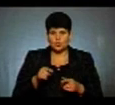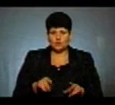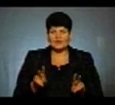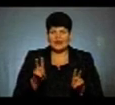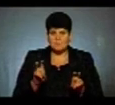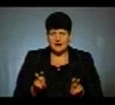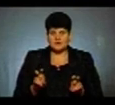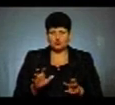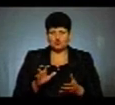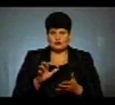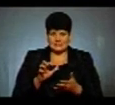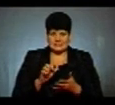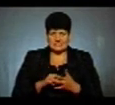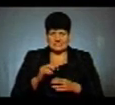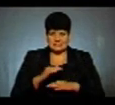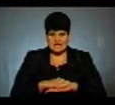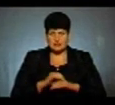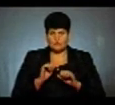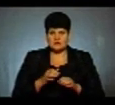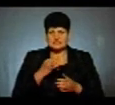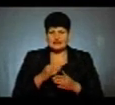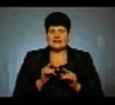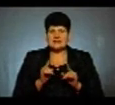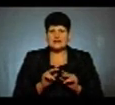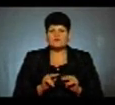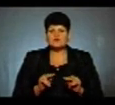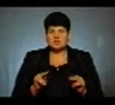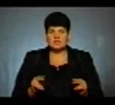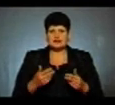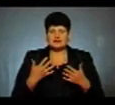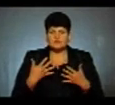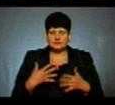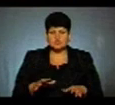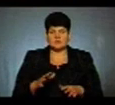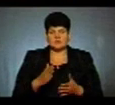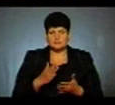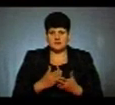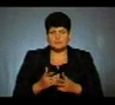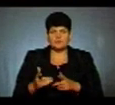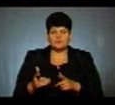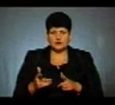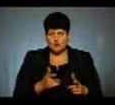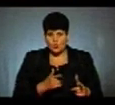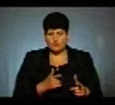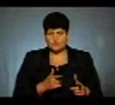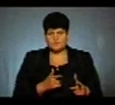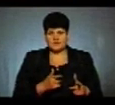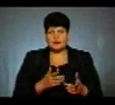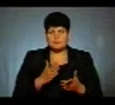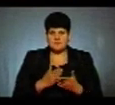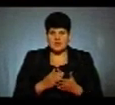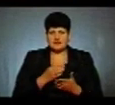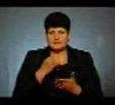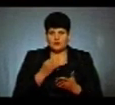тематику занять, вам може сказати лише вчитель, який пройшов відповідну підготовку, от який має